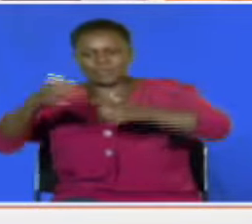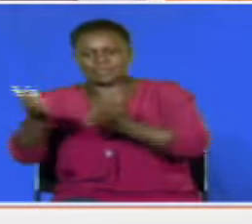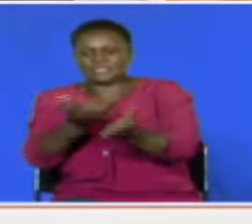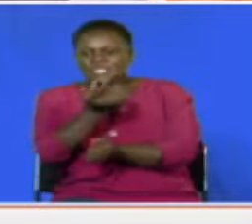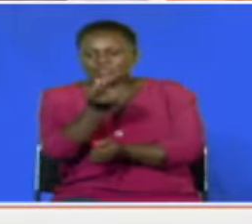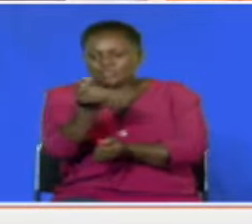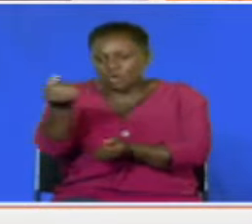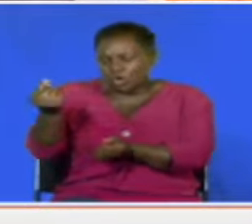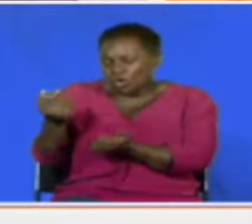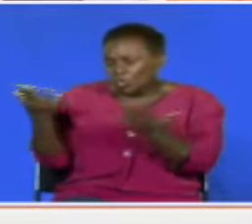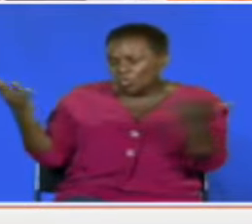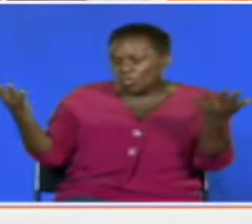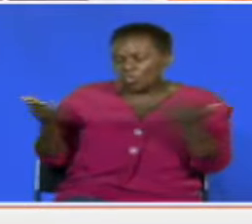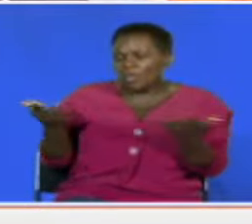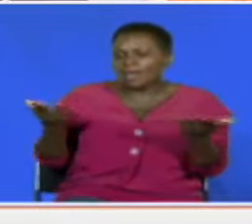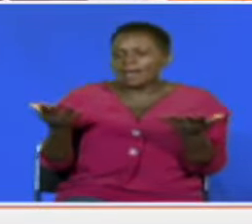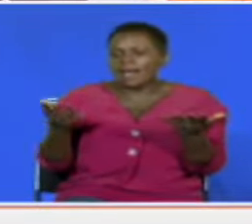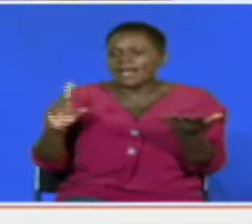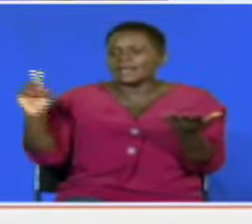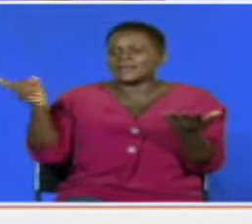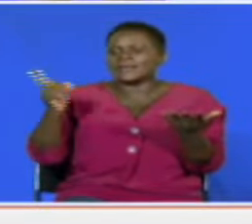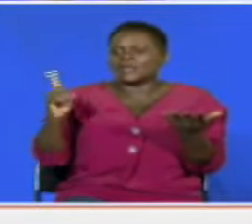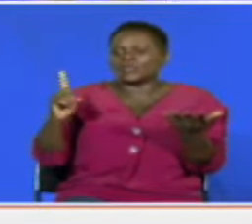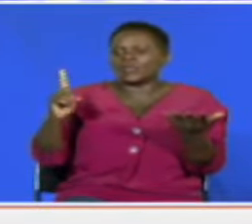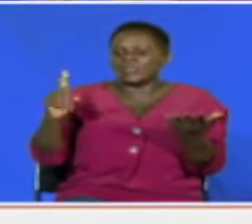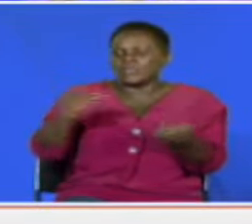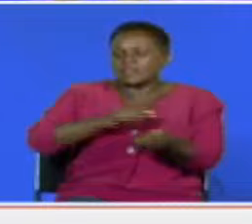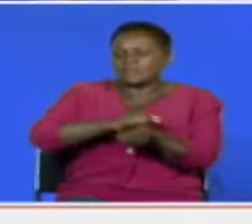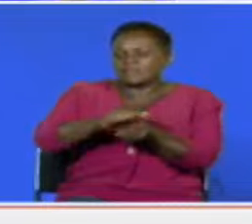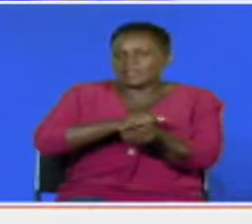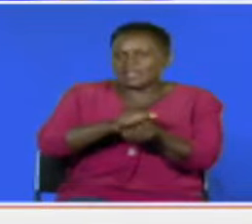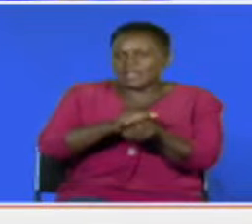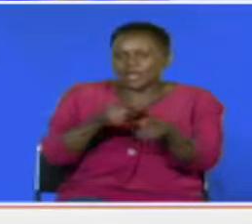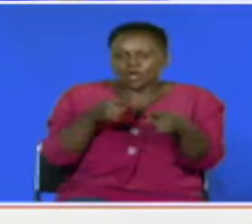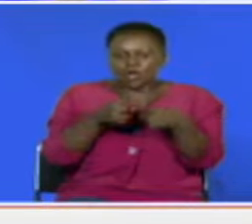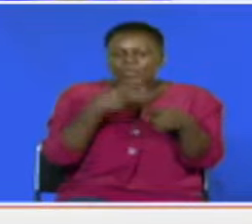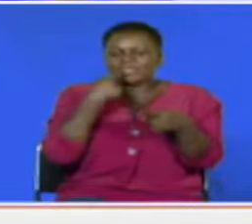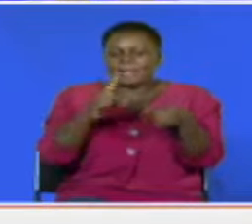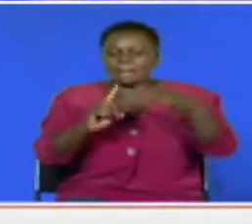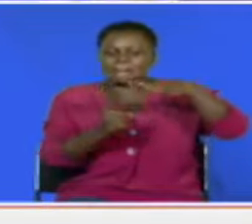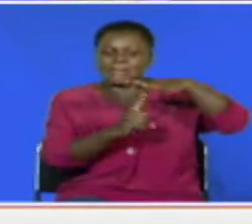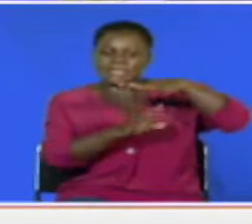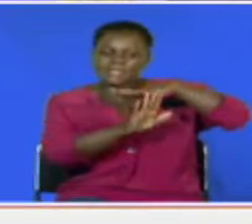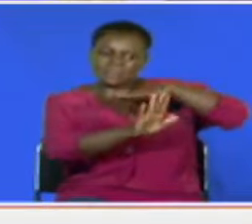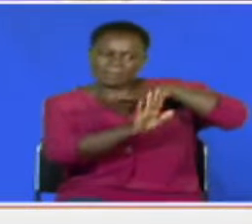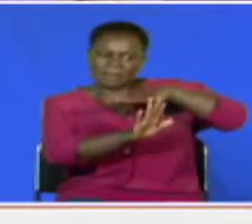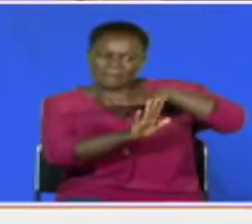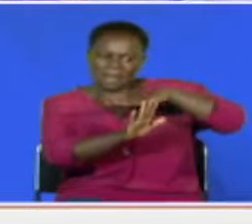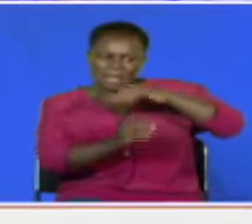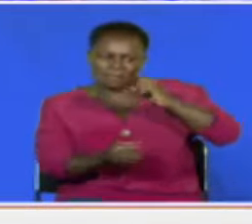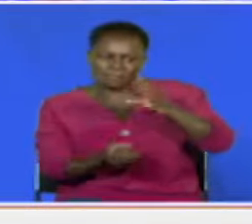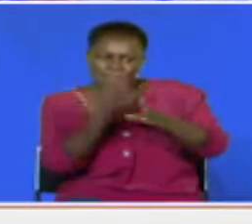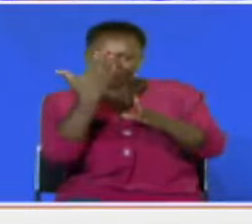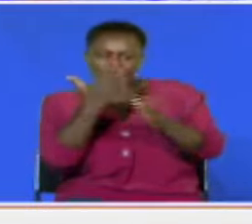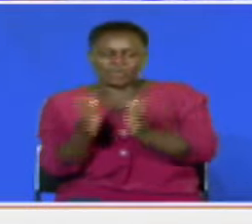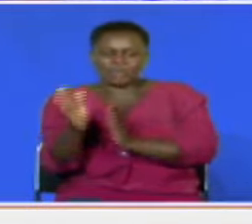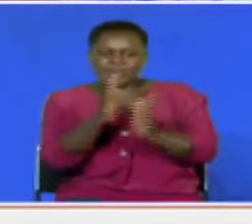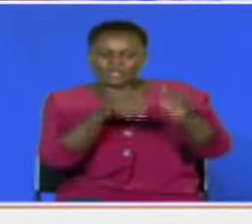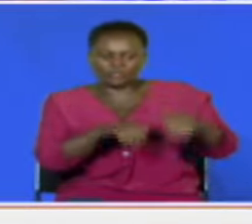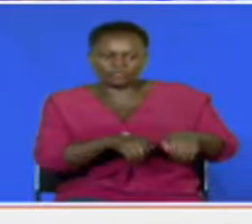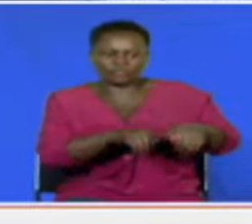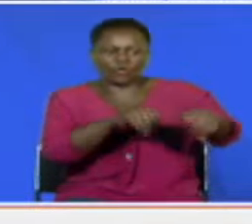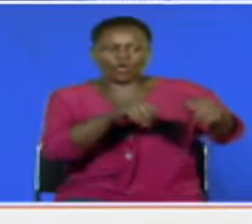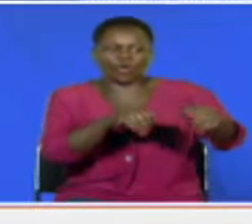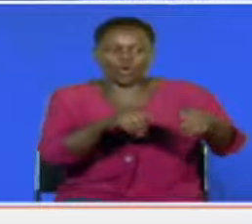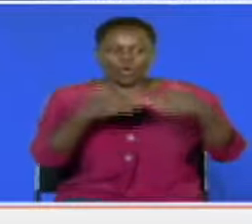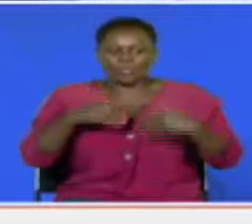ndogo ndogo katika jiji la Nairobi siku ya Ijumaa, Oparanya alisema wizara yake inaunda mfumo wa kufuatilia